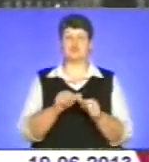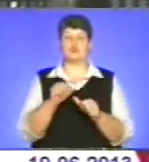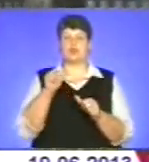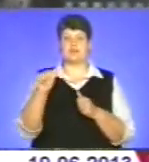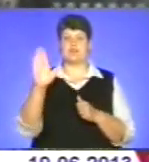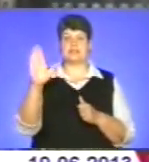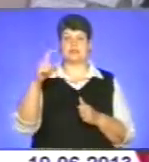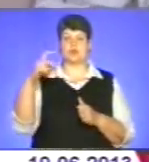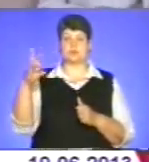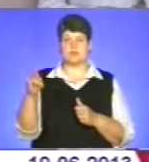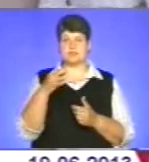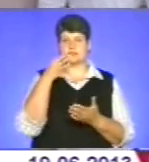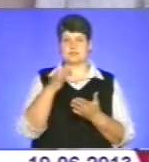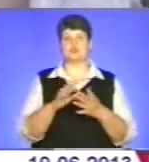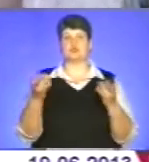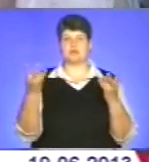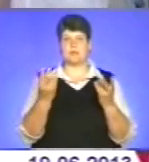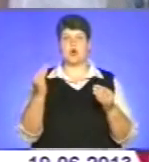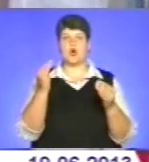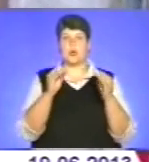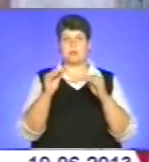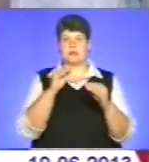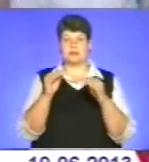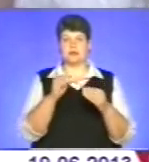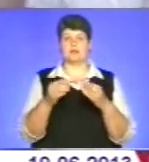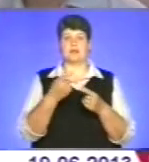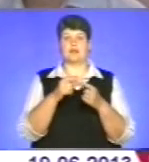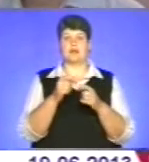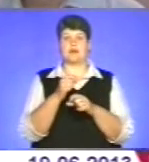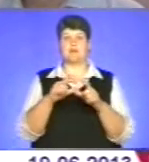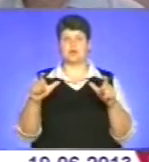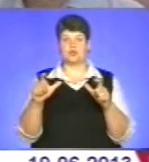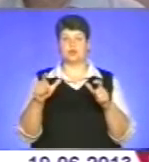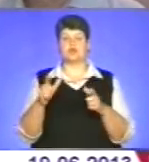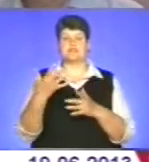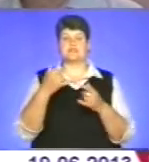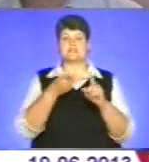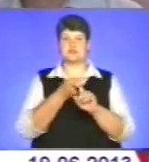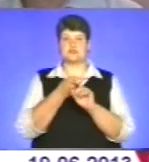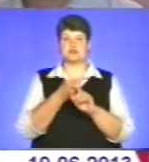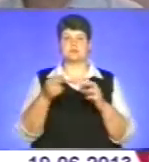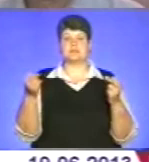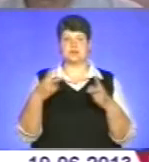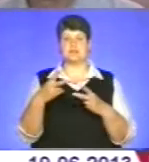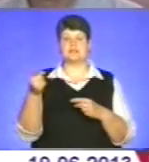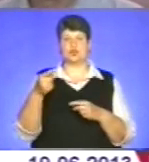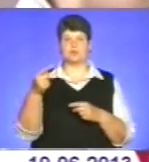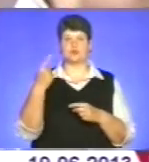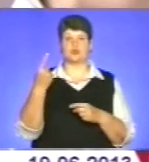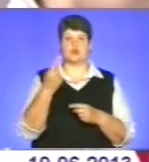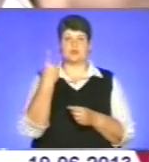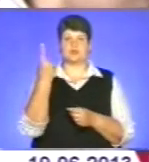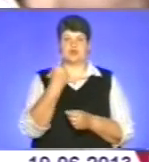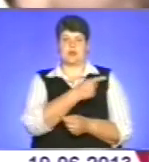Хоптян наголосив, що потрібно обладнати амбулаторію телекомунікаційним зв'язком зі спеціалістами Тернопільської обласної клінічної